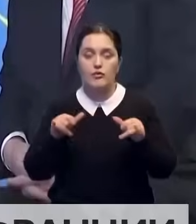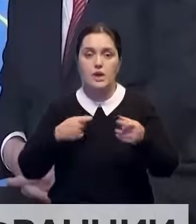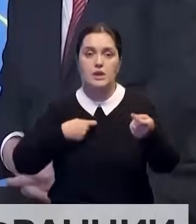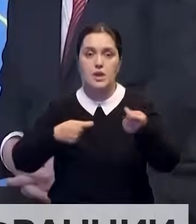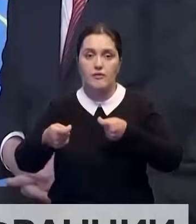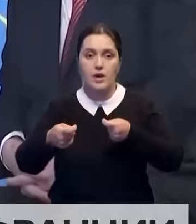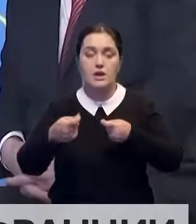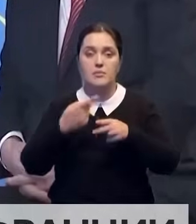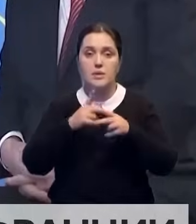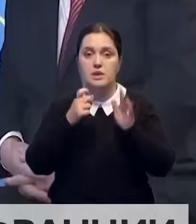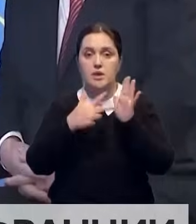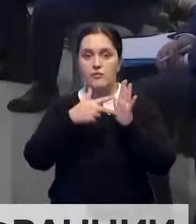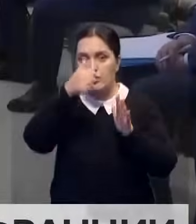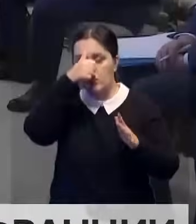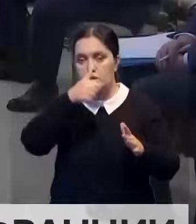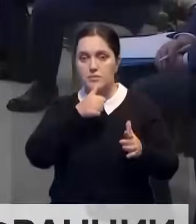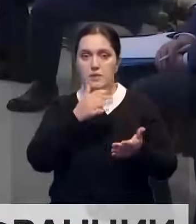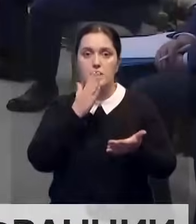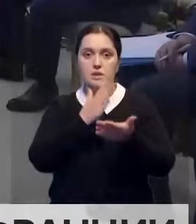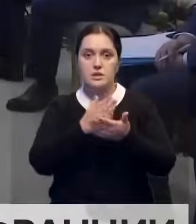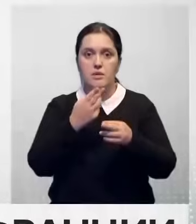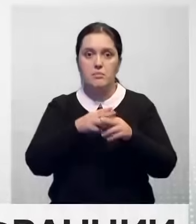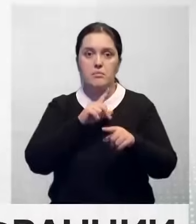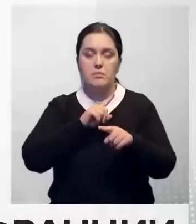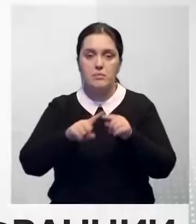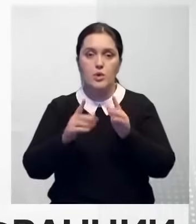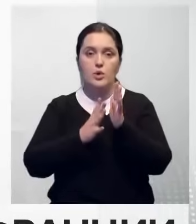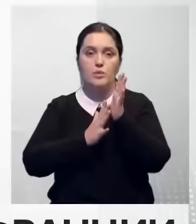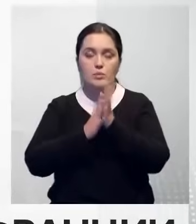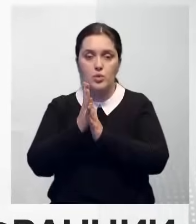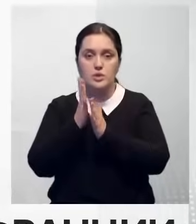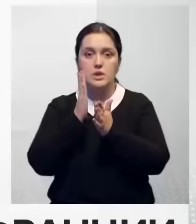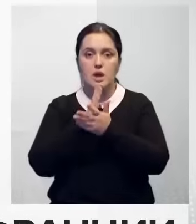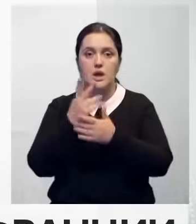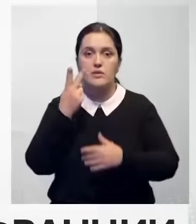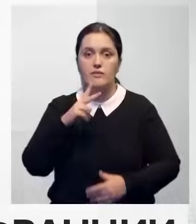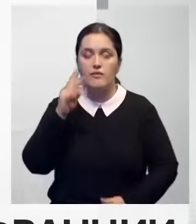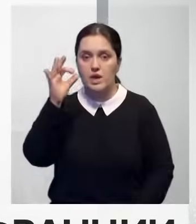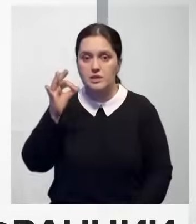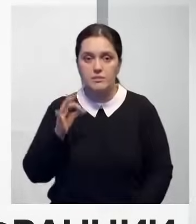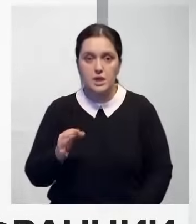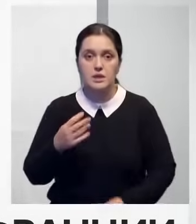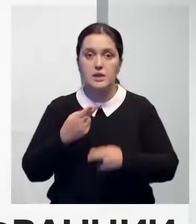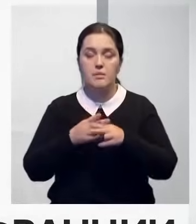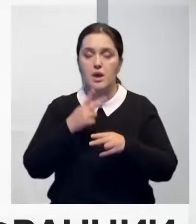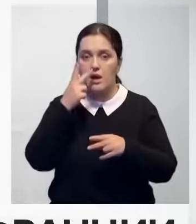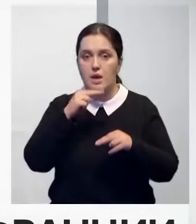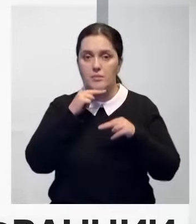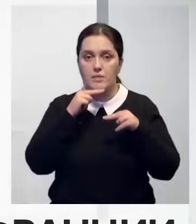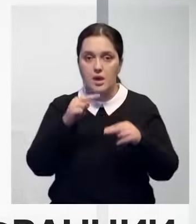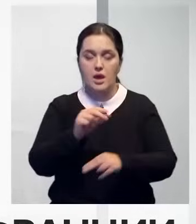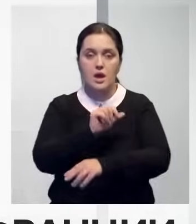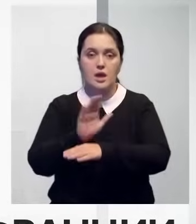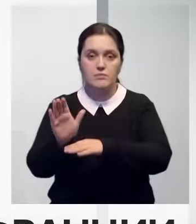товарооборота. Уже за 8 месяцев видна внушительная динамика. Рост больше, чем на 20%. При этом, обратите внимание,